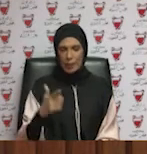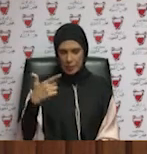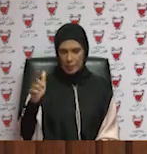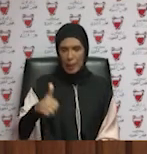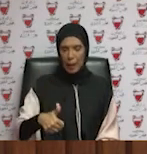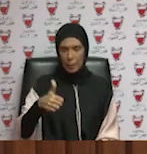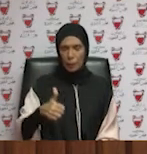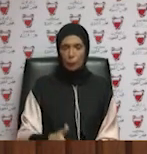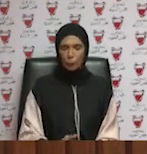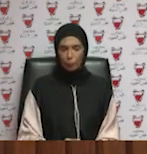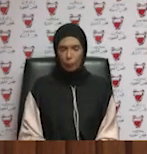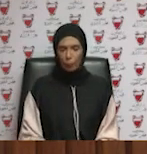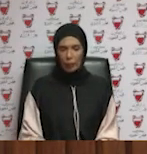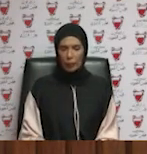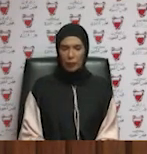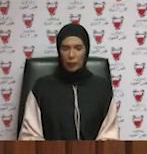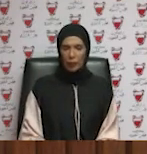الحقيقي.